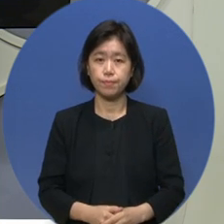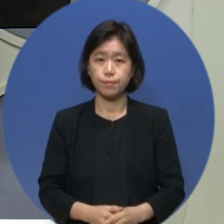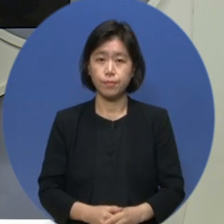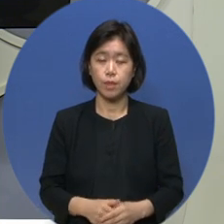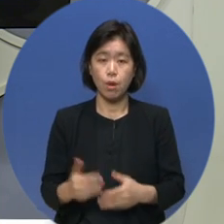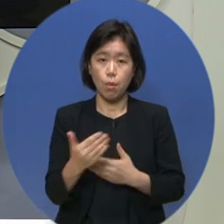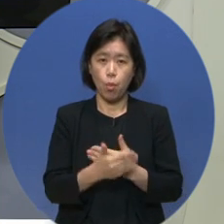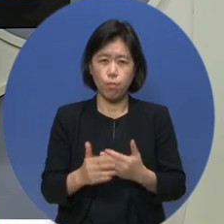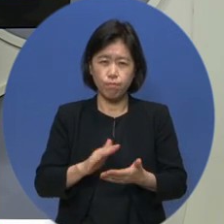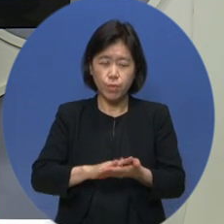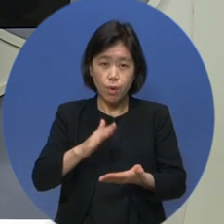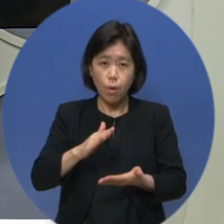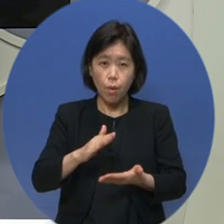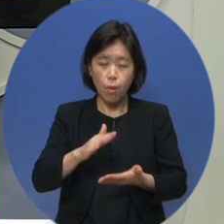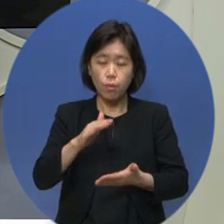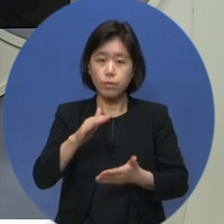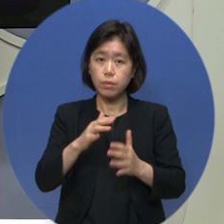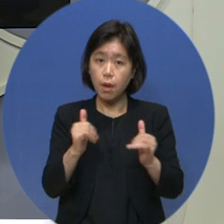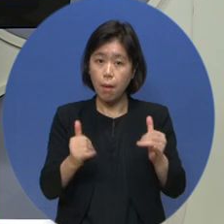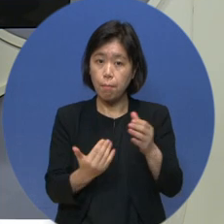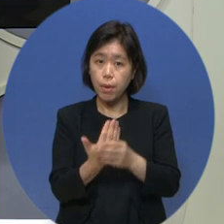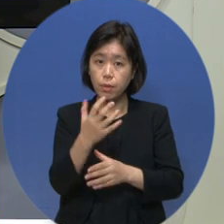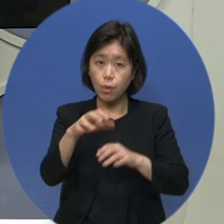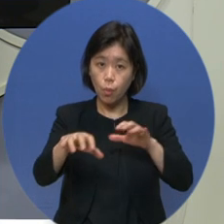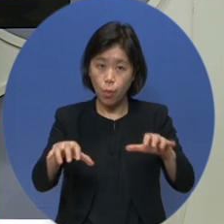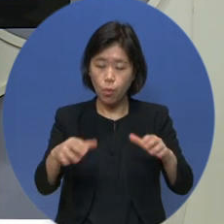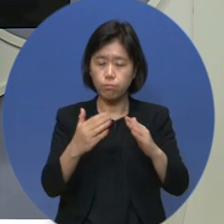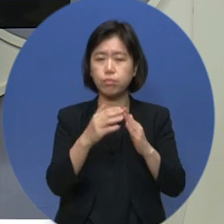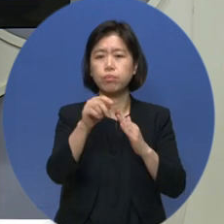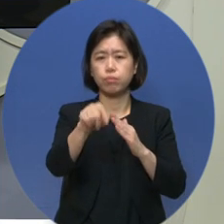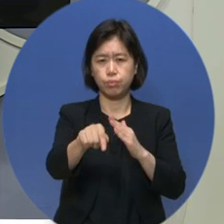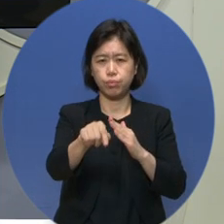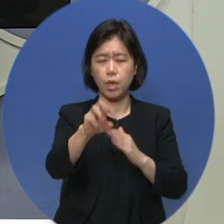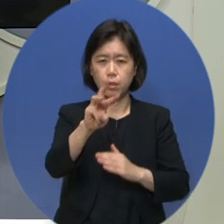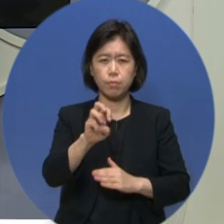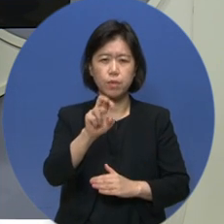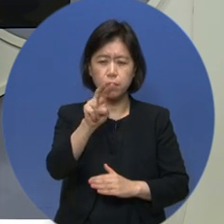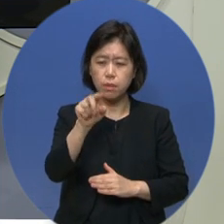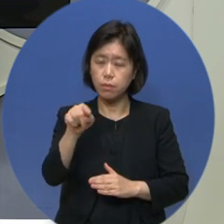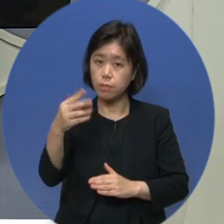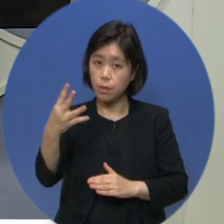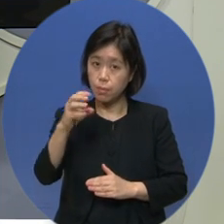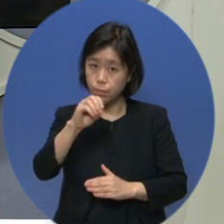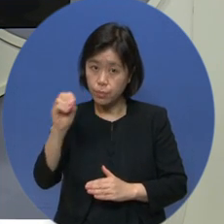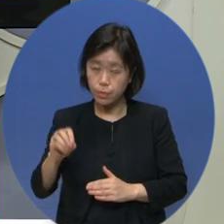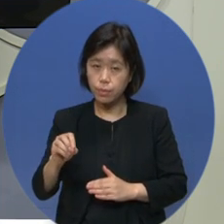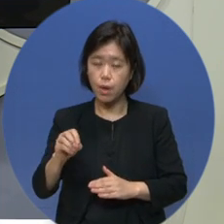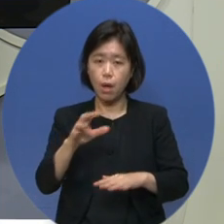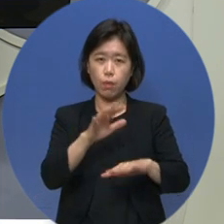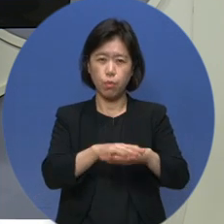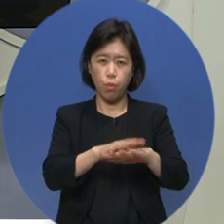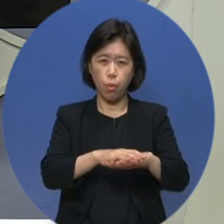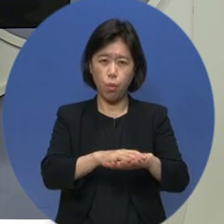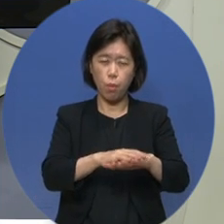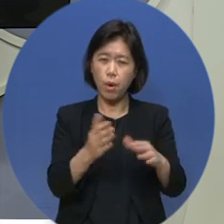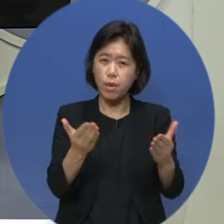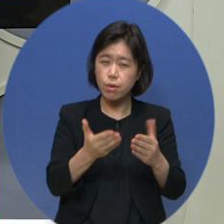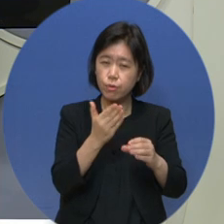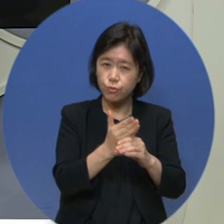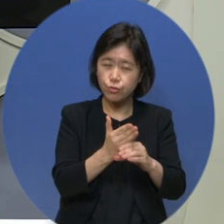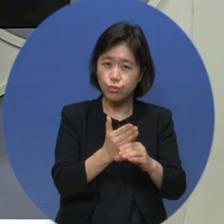환자 발생 장소로는 실외 작업장이 32.4% 로 가장 많고 논밭 14.6%